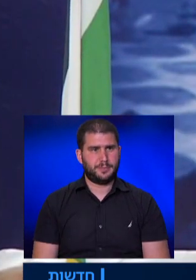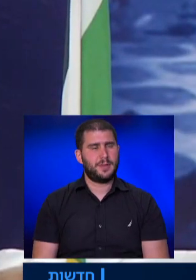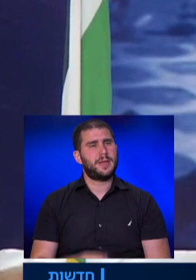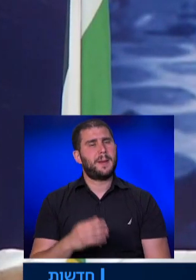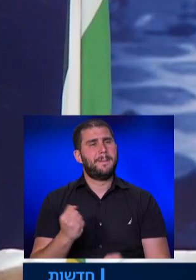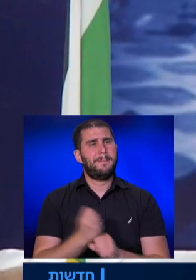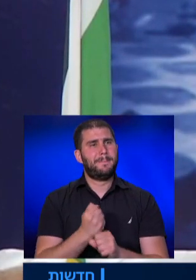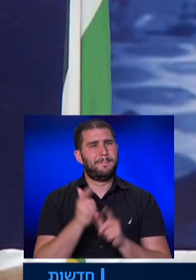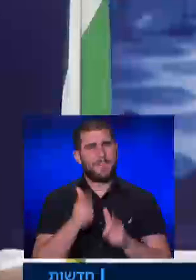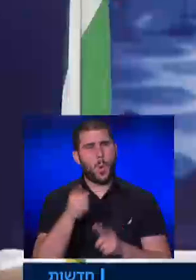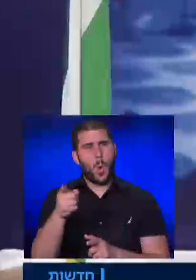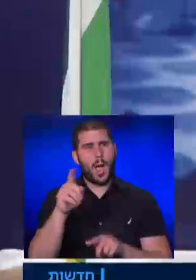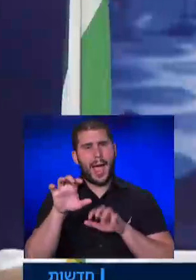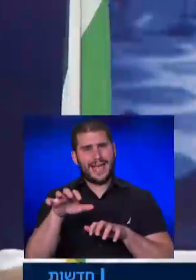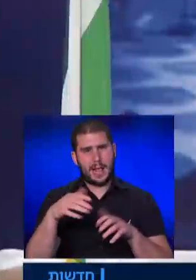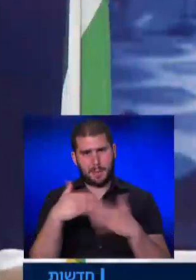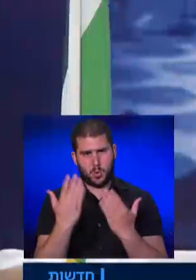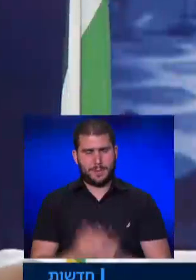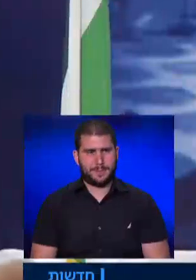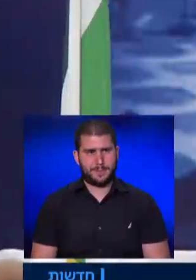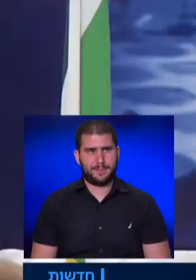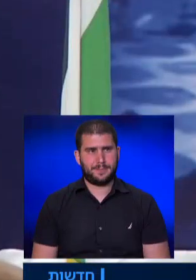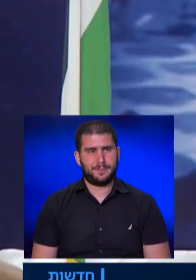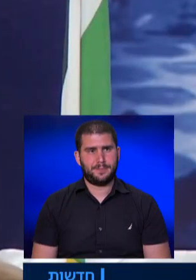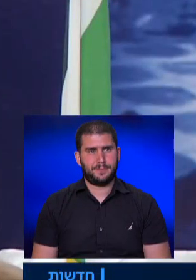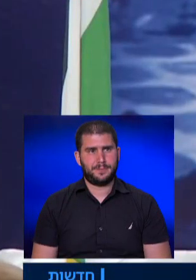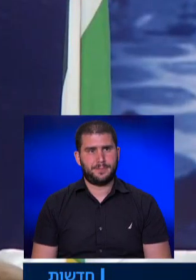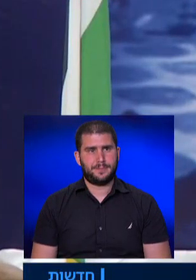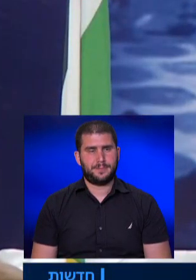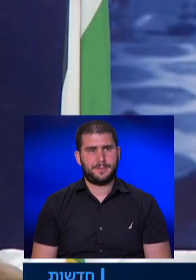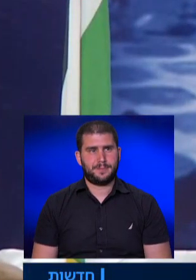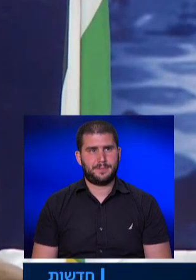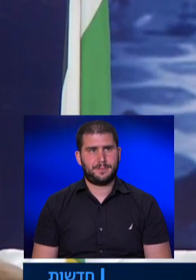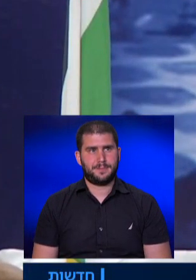العمليه صبيحه هذا اليوم فجر هذا اليوم في اريل